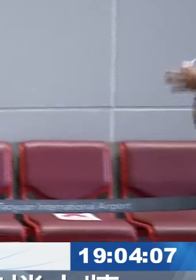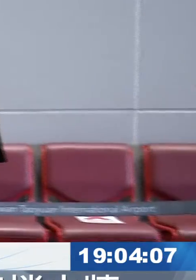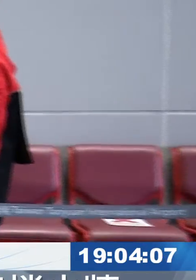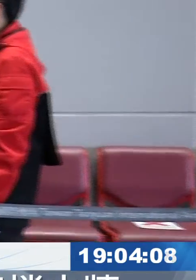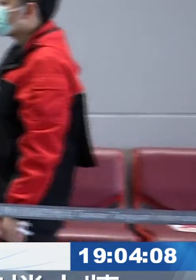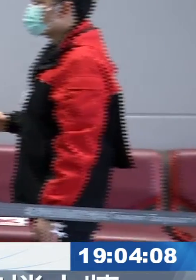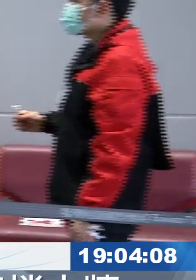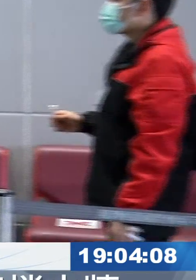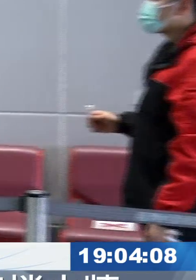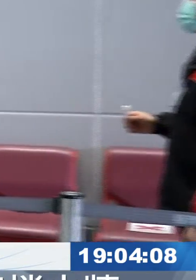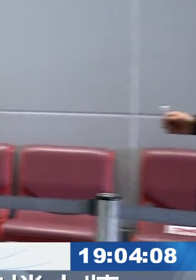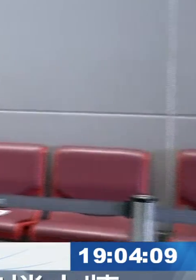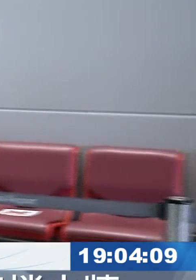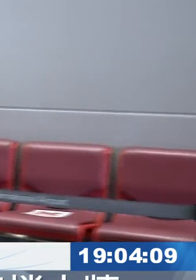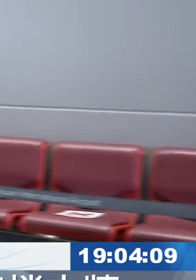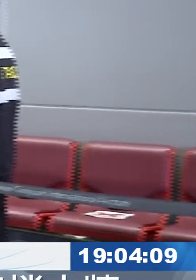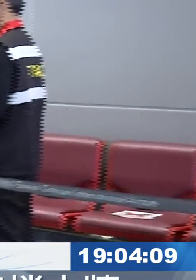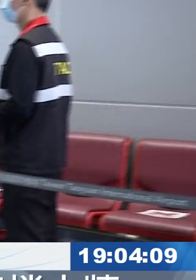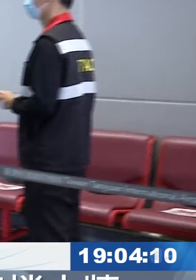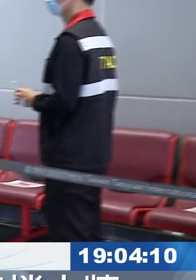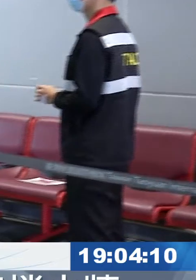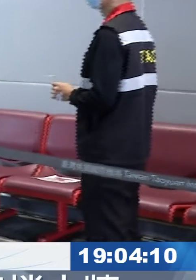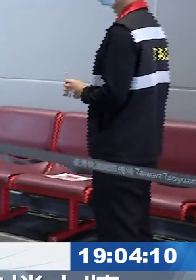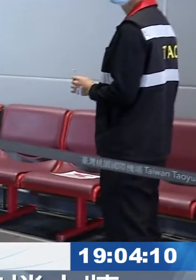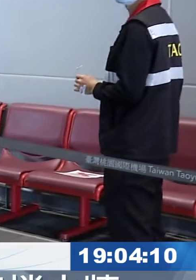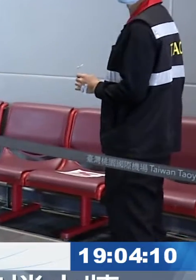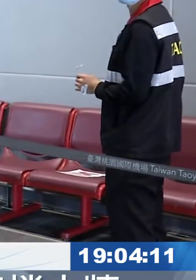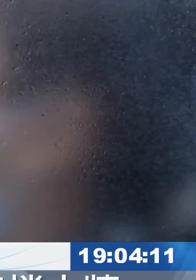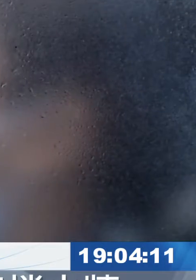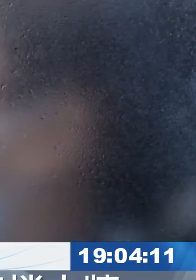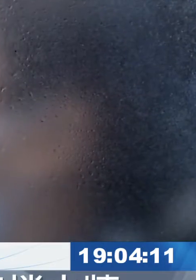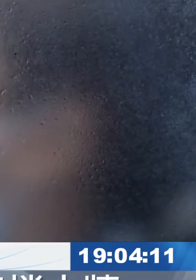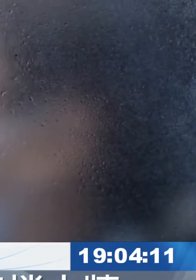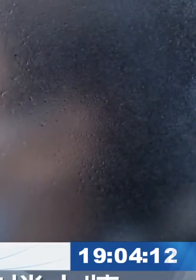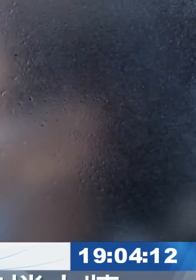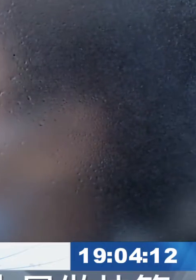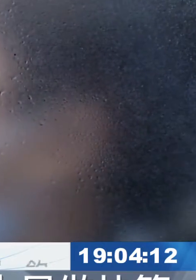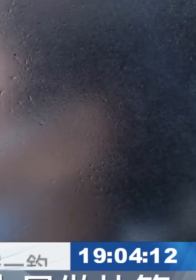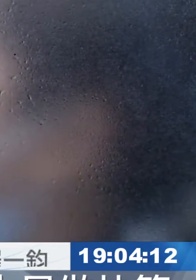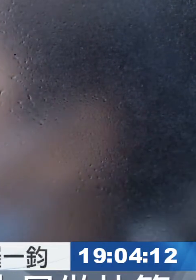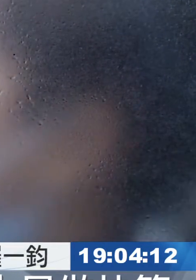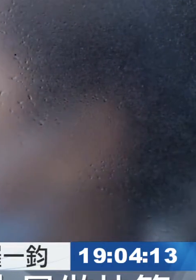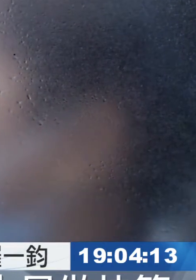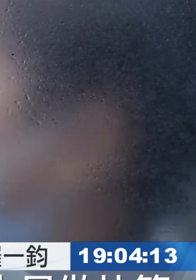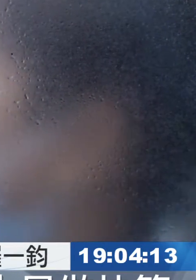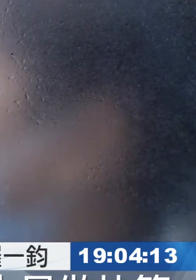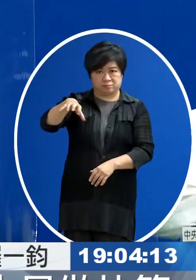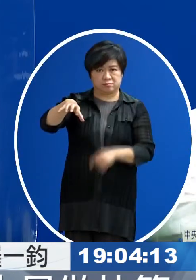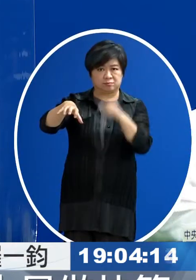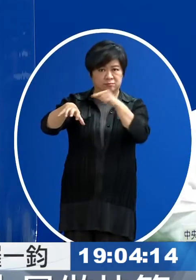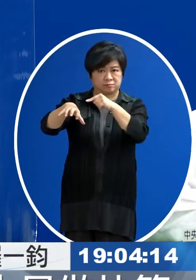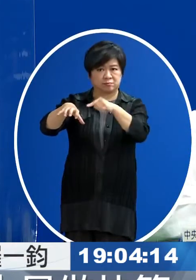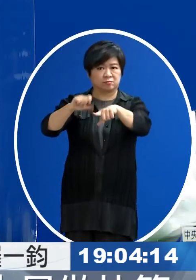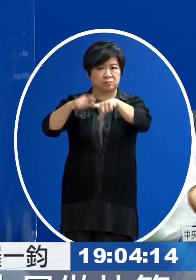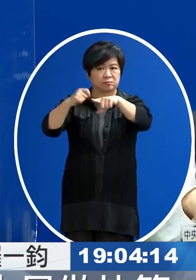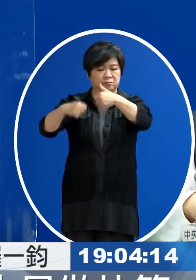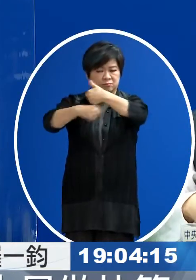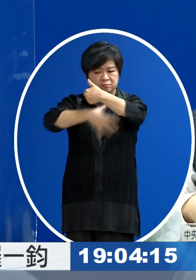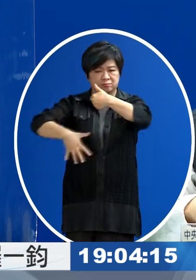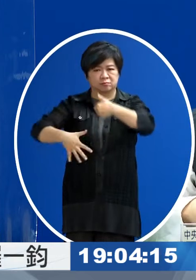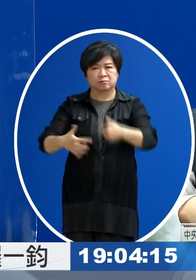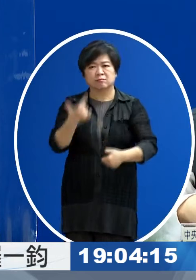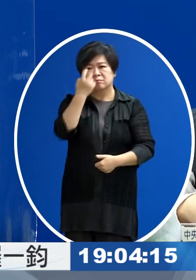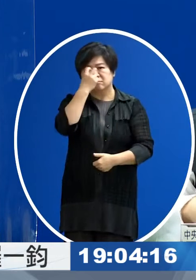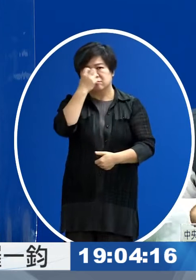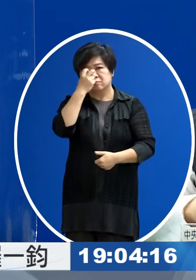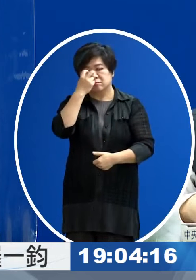感染，疫情指挥中心在桃园机场进行扩大筛检。 机场他们有针对机场公司的人员做快筛，